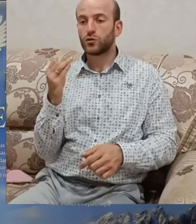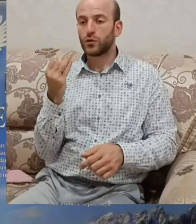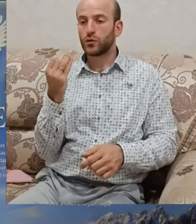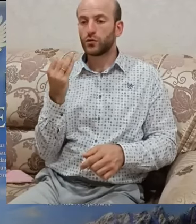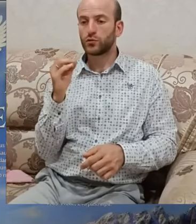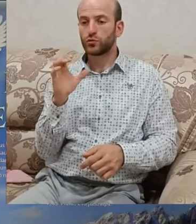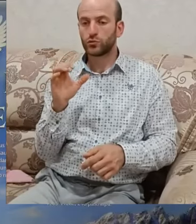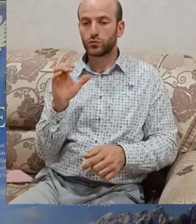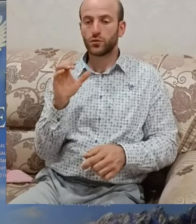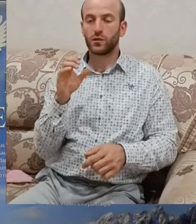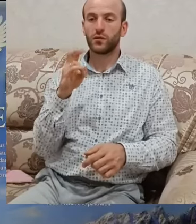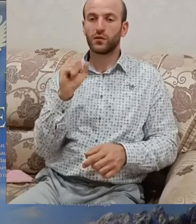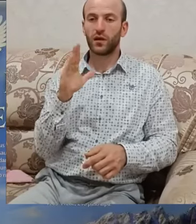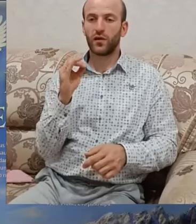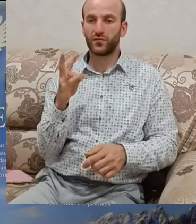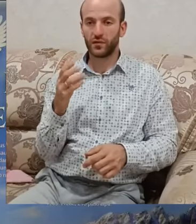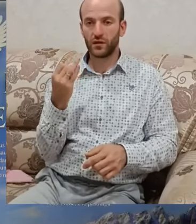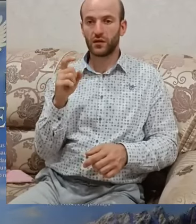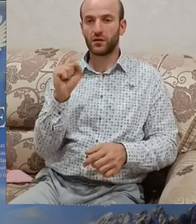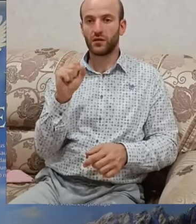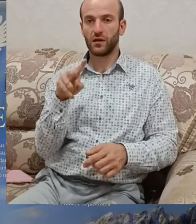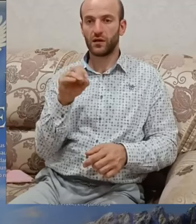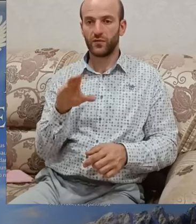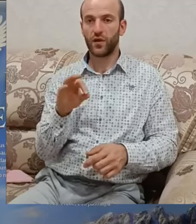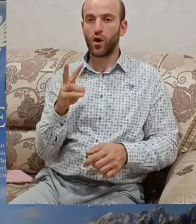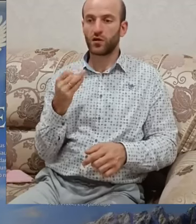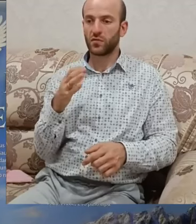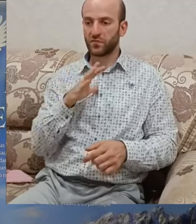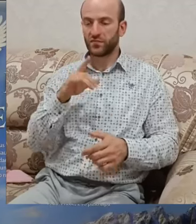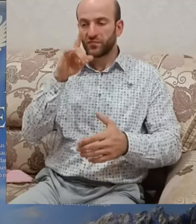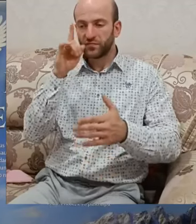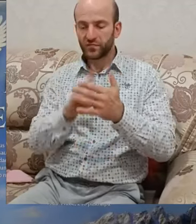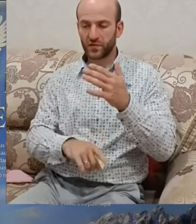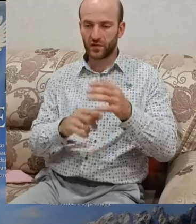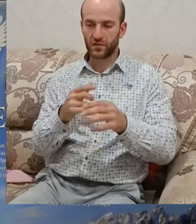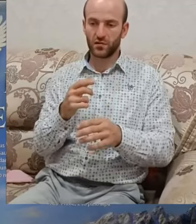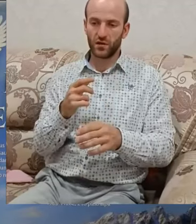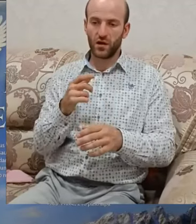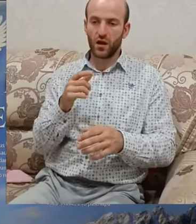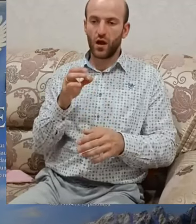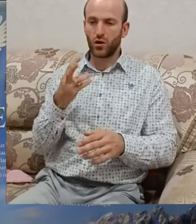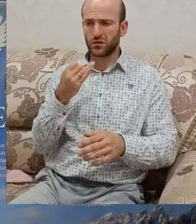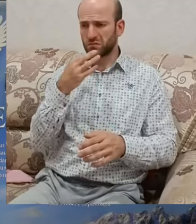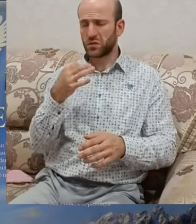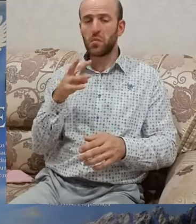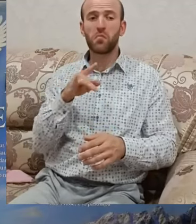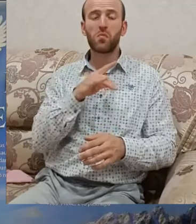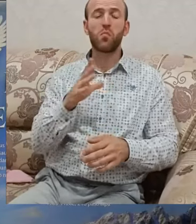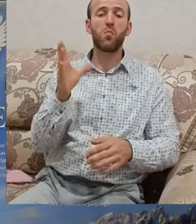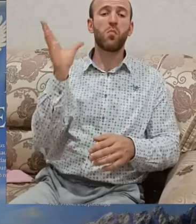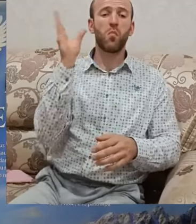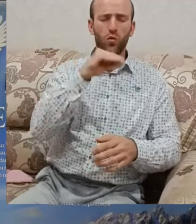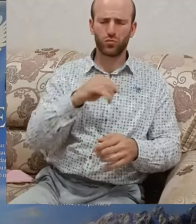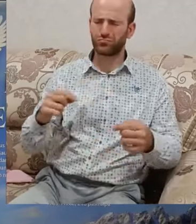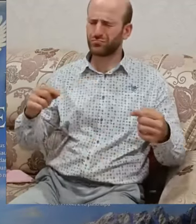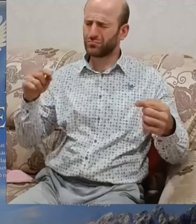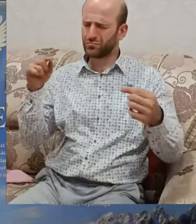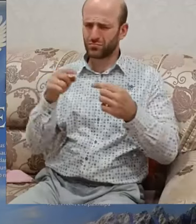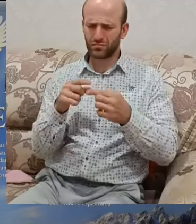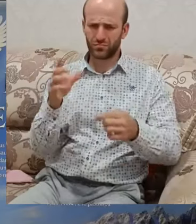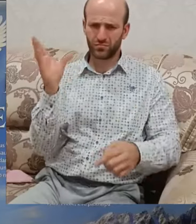Они сказали. Mes esame labiau nei pajėgus tai padaryti. Мы более чем способны это сделать. Kodėl? Почему? Jie